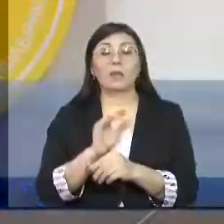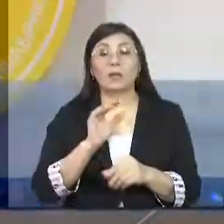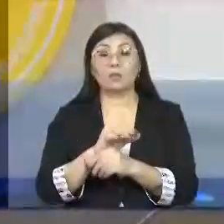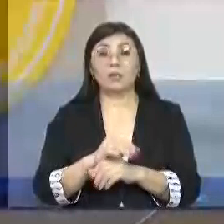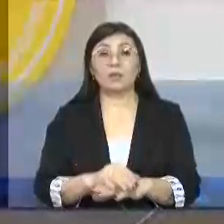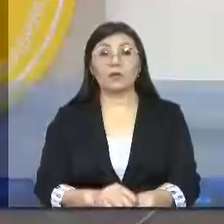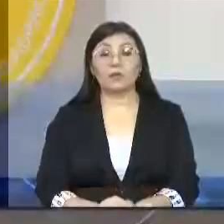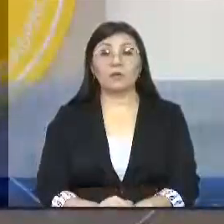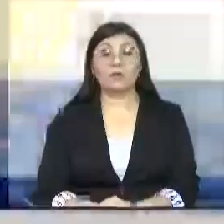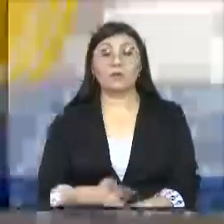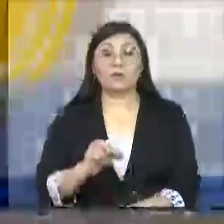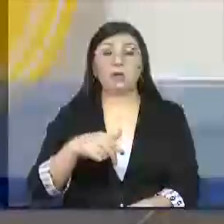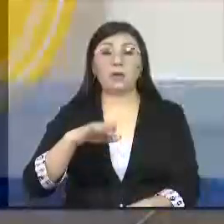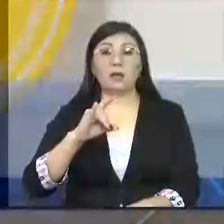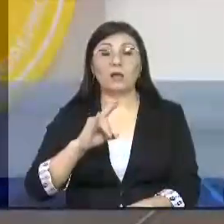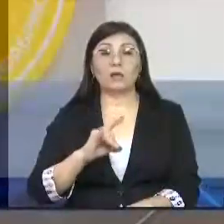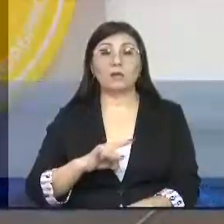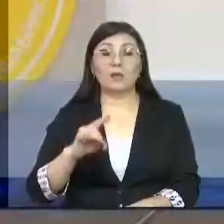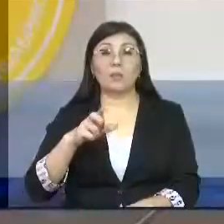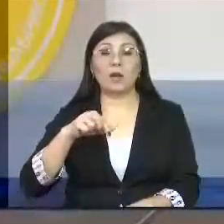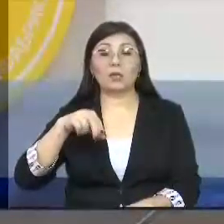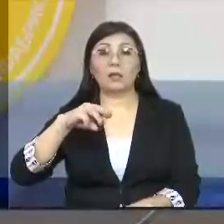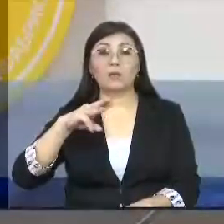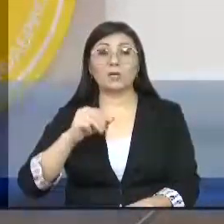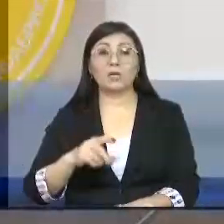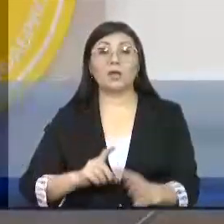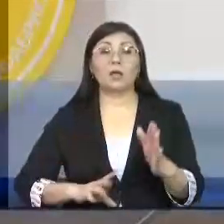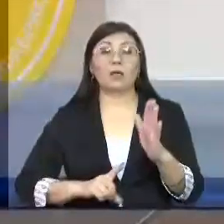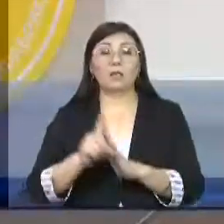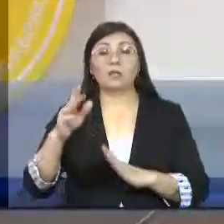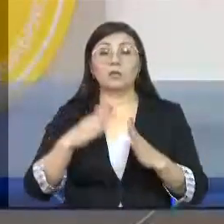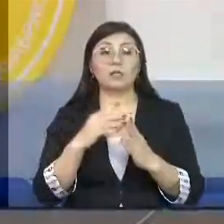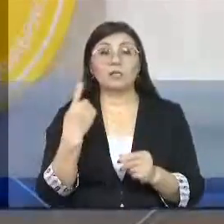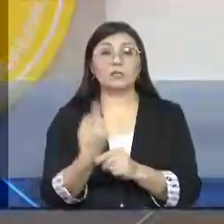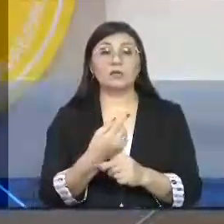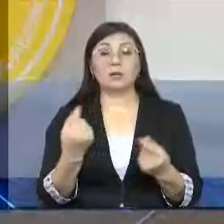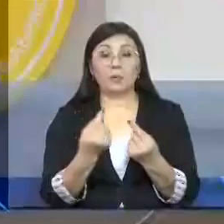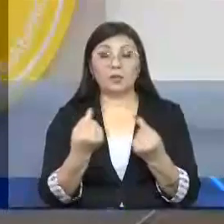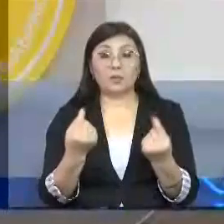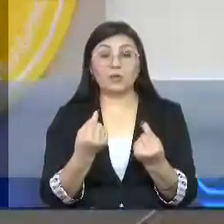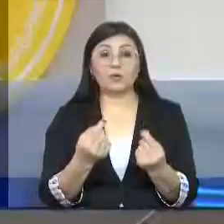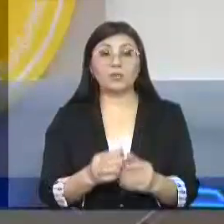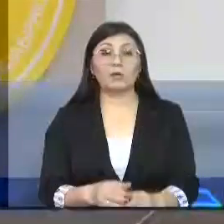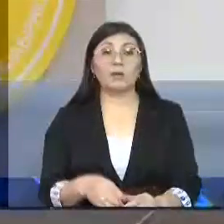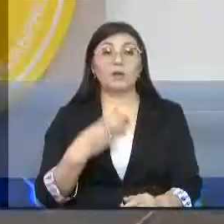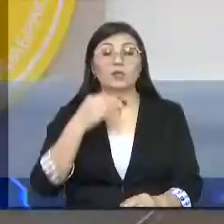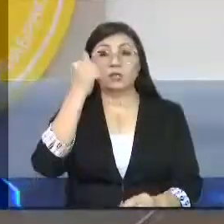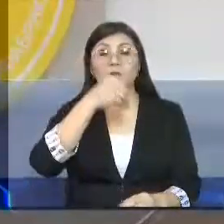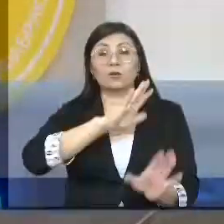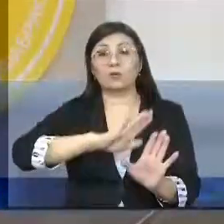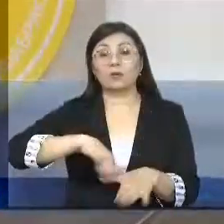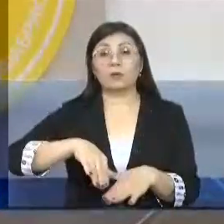в Каргалинском районе, потому что начинали вот с дома, сначала чуть-чуть, по чуть-чуть, и вот 4 года